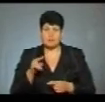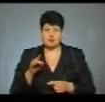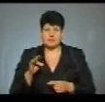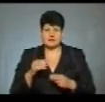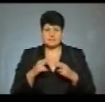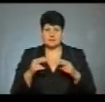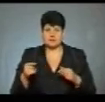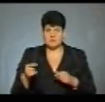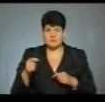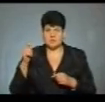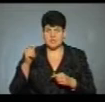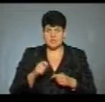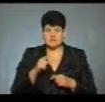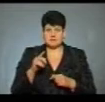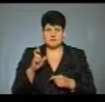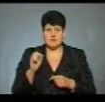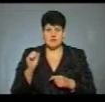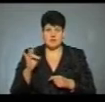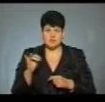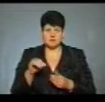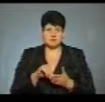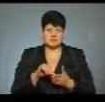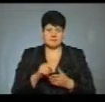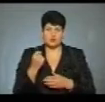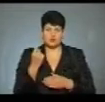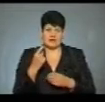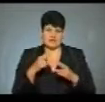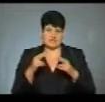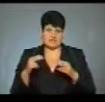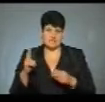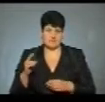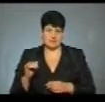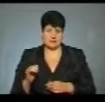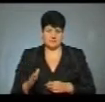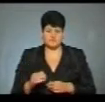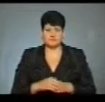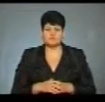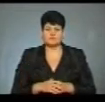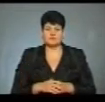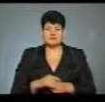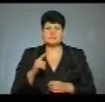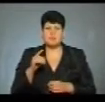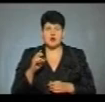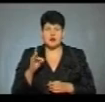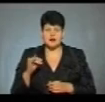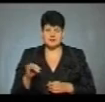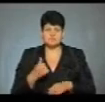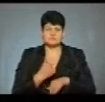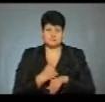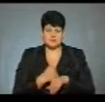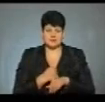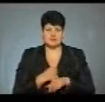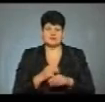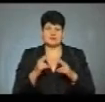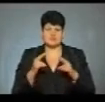Зоряна Мазуранчик приїхала із Збаража, щоб представити 11 замків. Ведучим замком є Збаражницький замок, який розташований